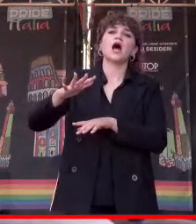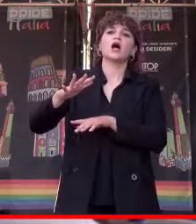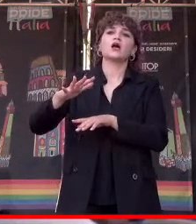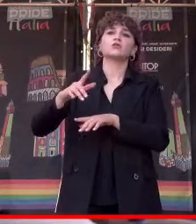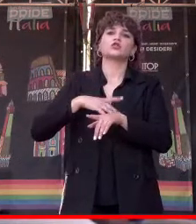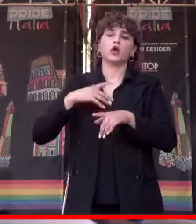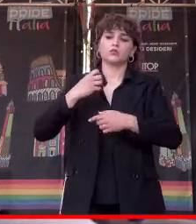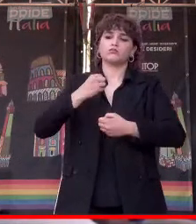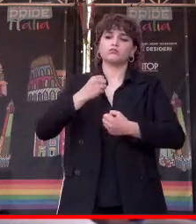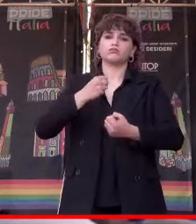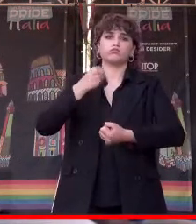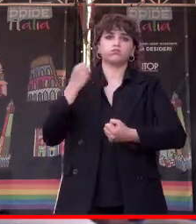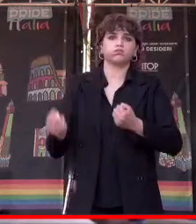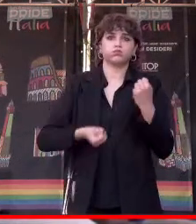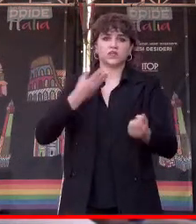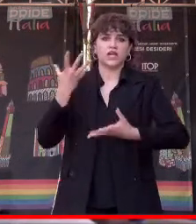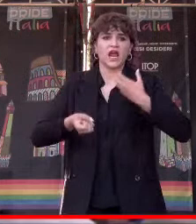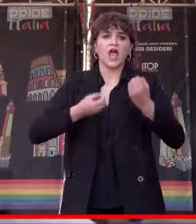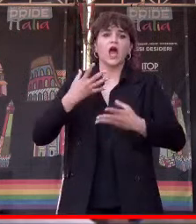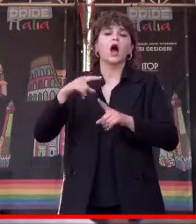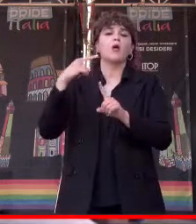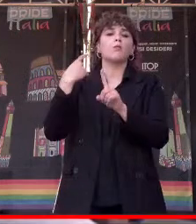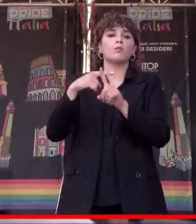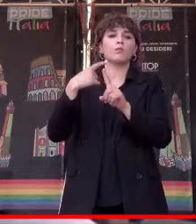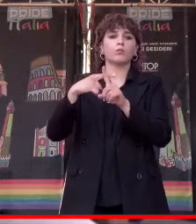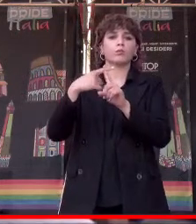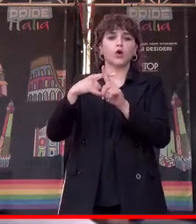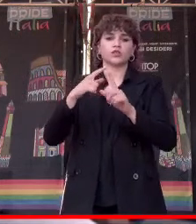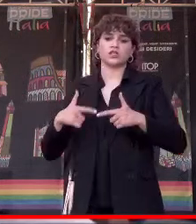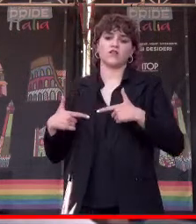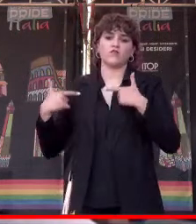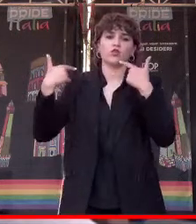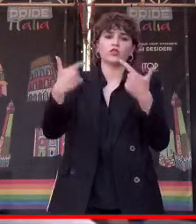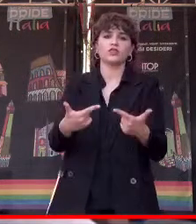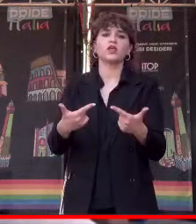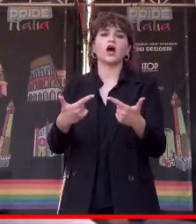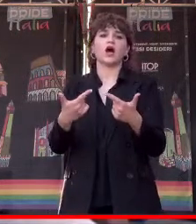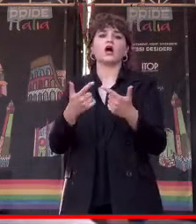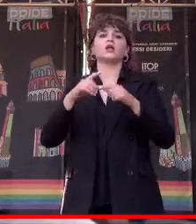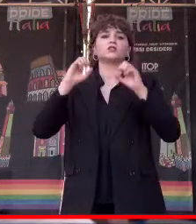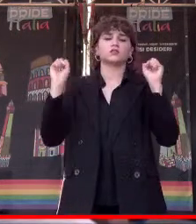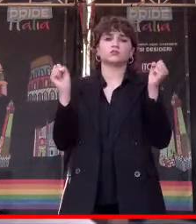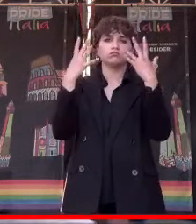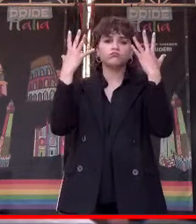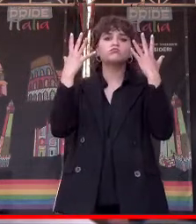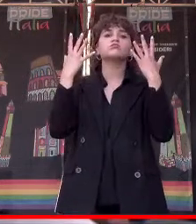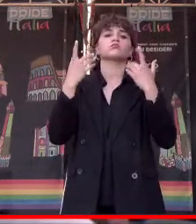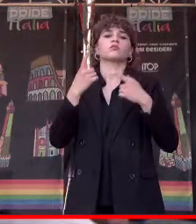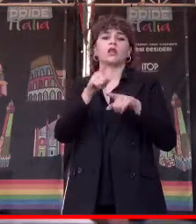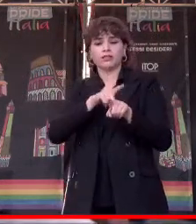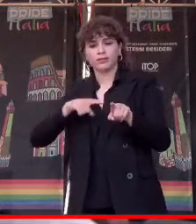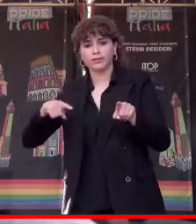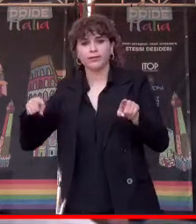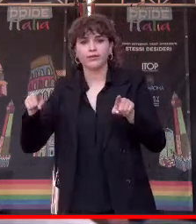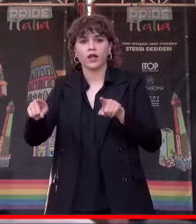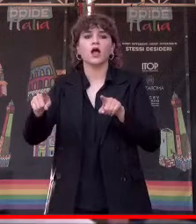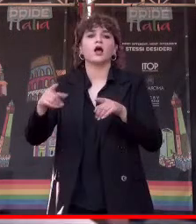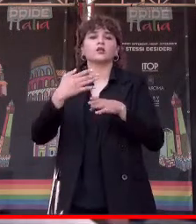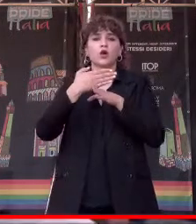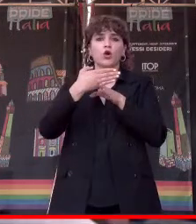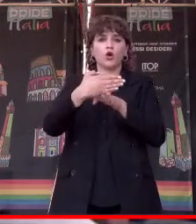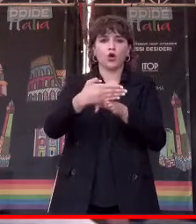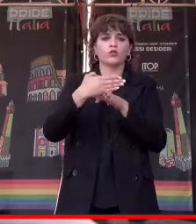molto bene a quella che è la progettazione universale, quindi transdisciplinarietà, condivisione del processo